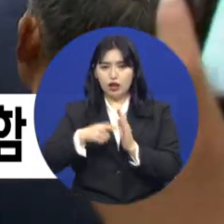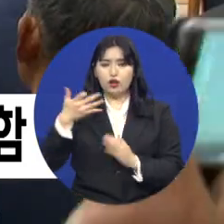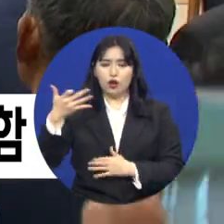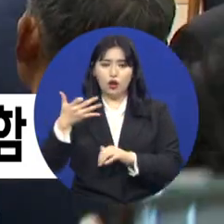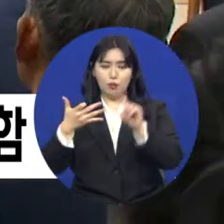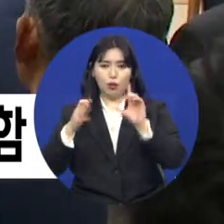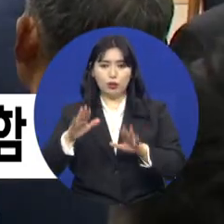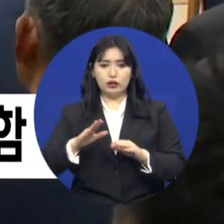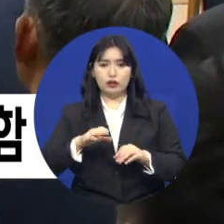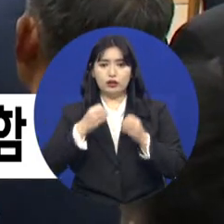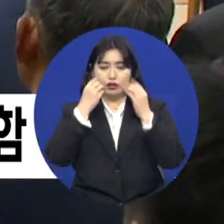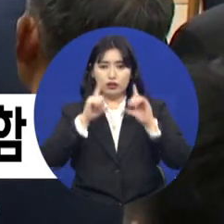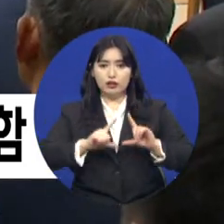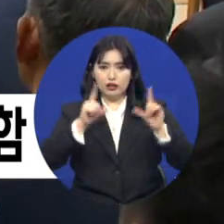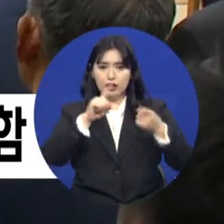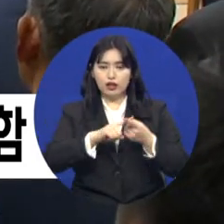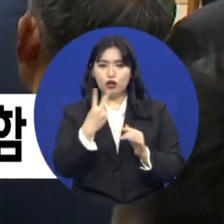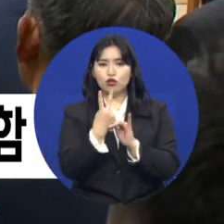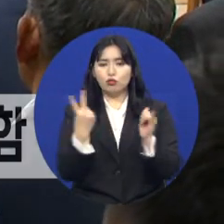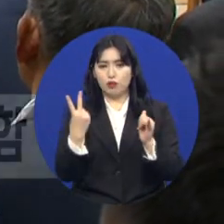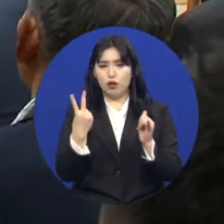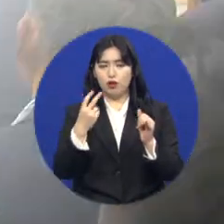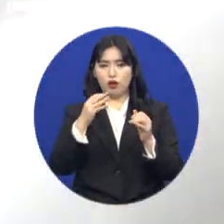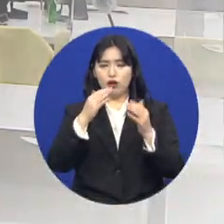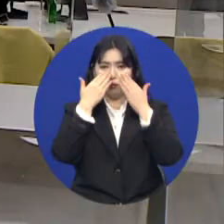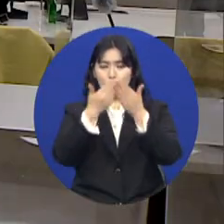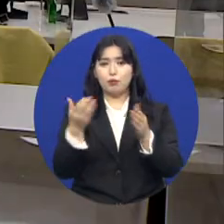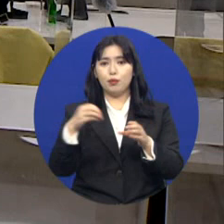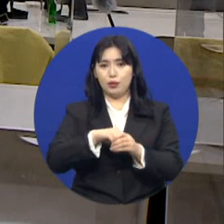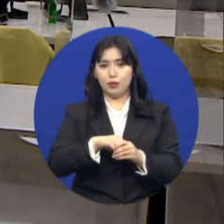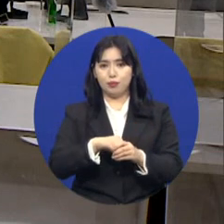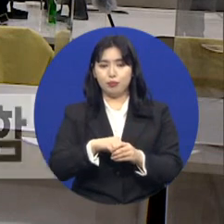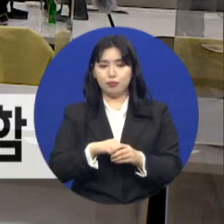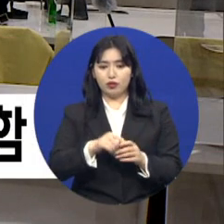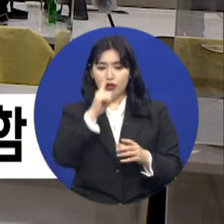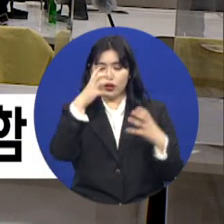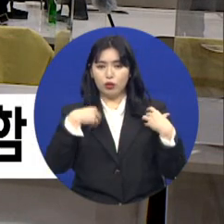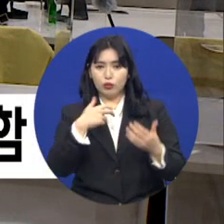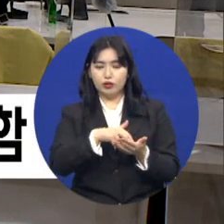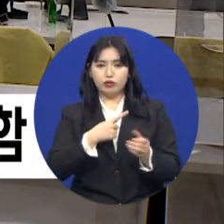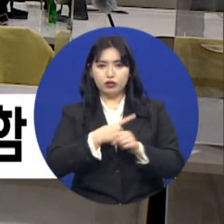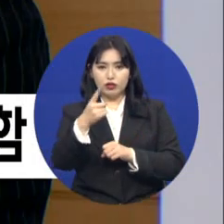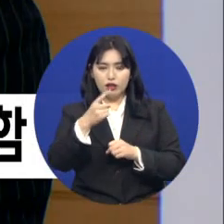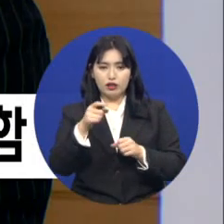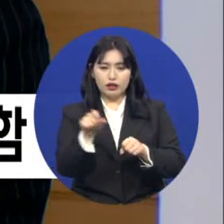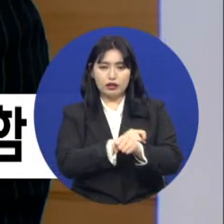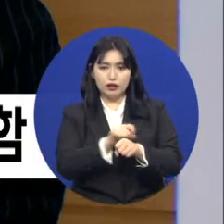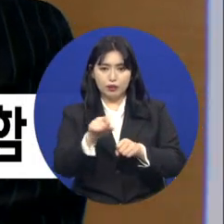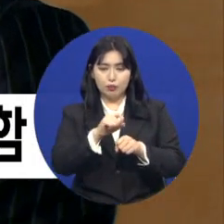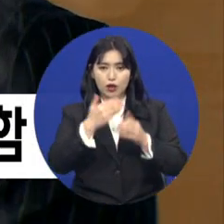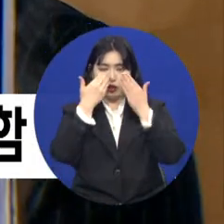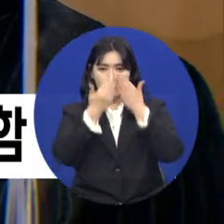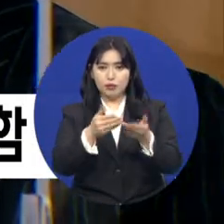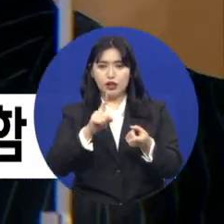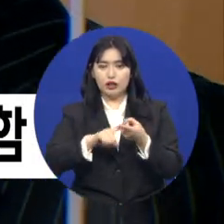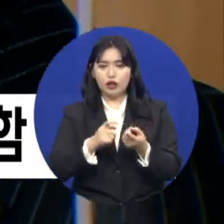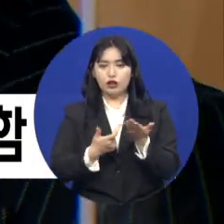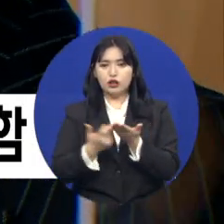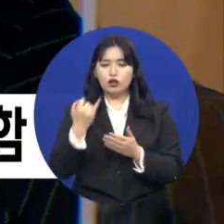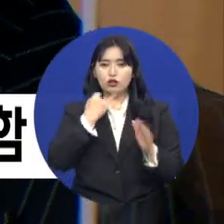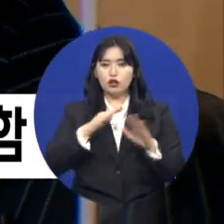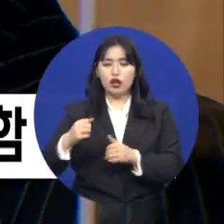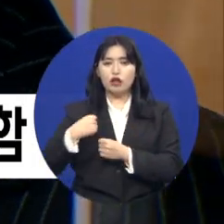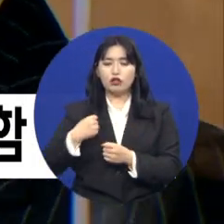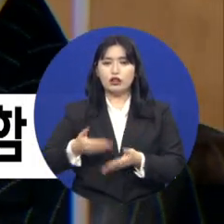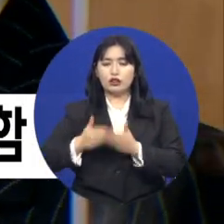신년 특사에는 2명이 포함됐습니다. 정부는 내년 신년 특별사면에도 제주 해군기지